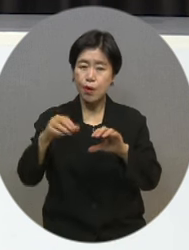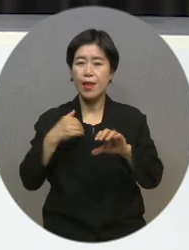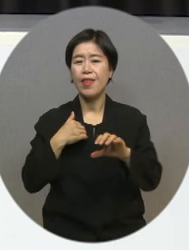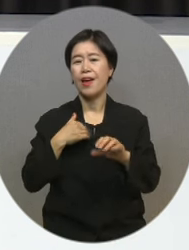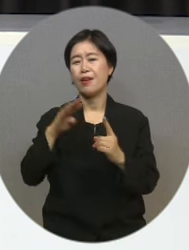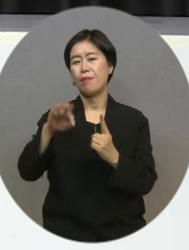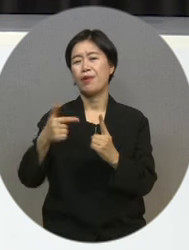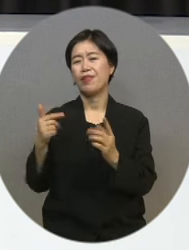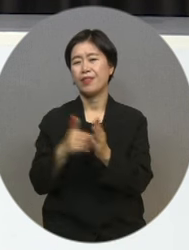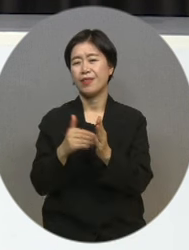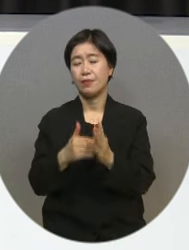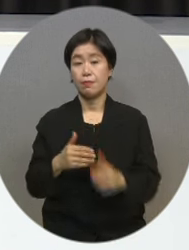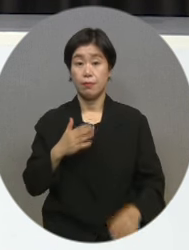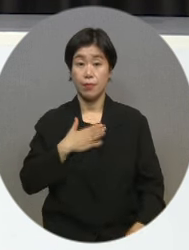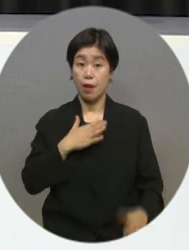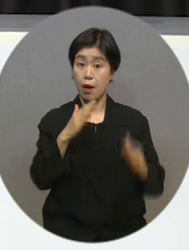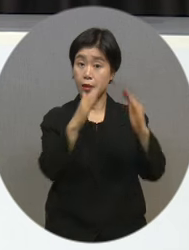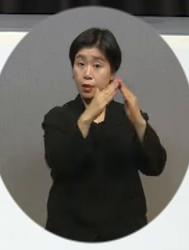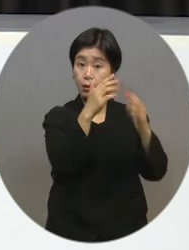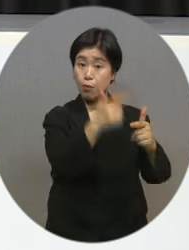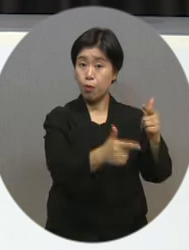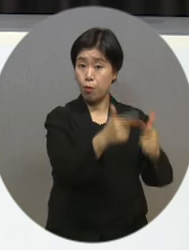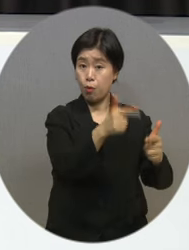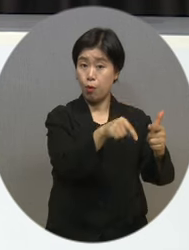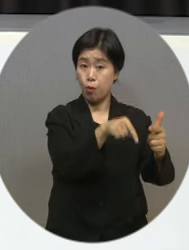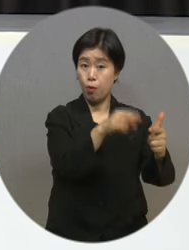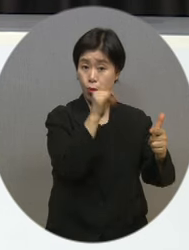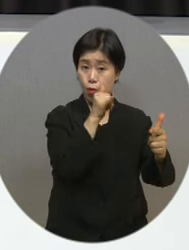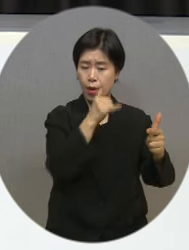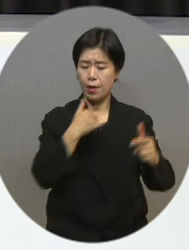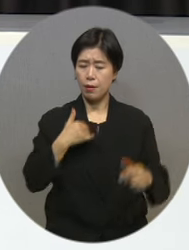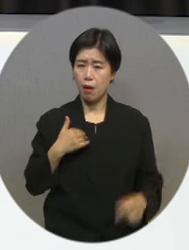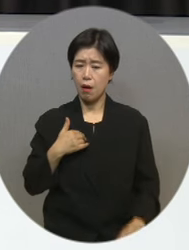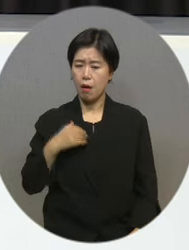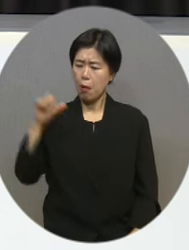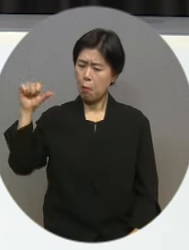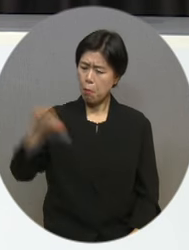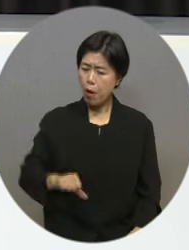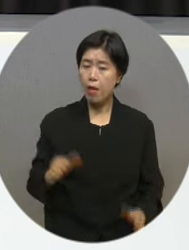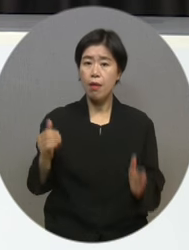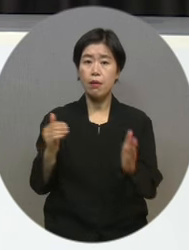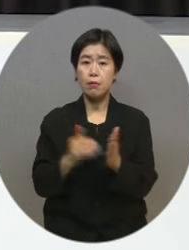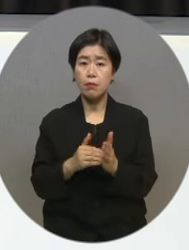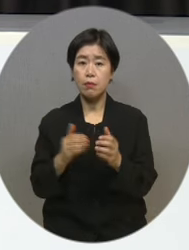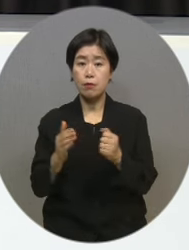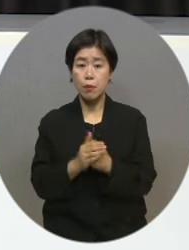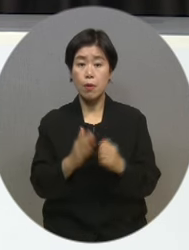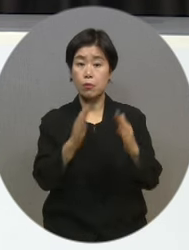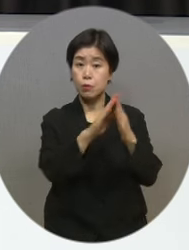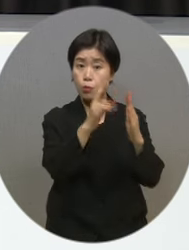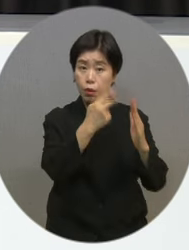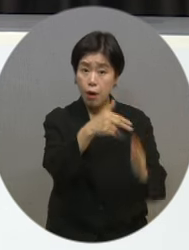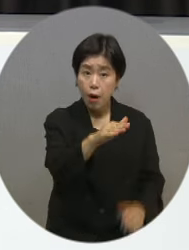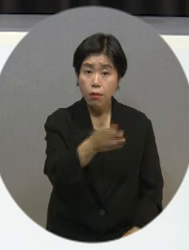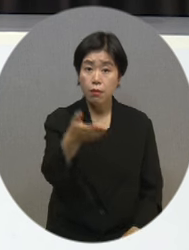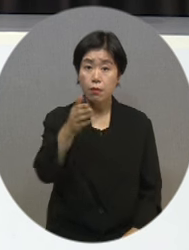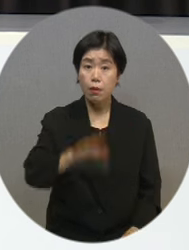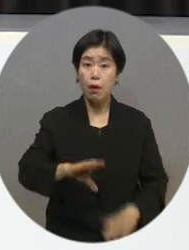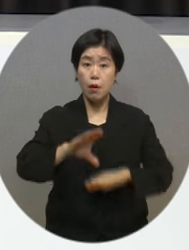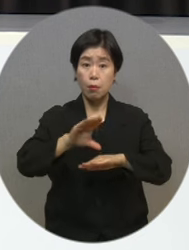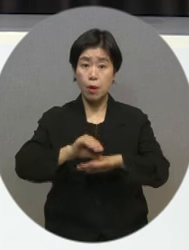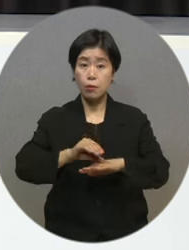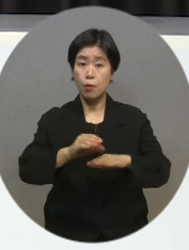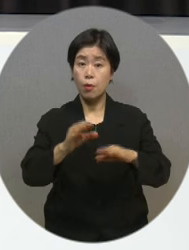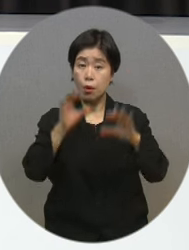목포라고 했잖아요, 집이. 저는 떨어지고 집에 갔어요. 근데 이제 막 방송에서 먼저